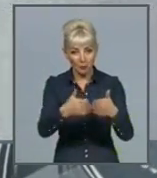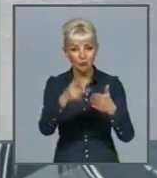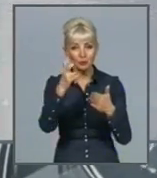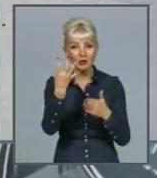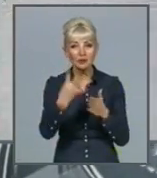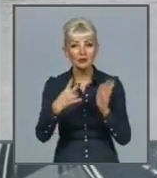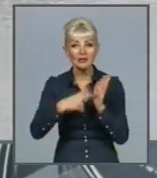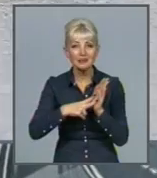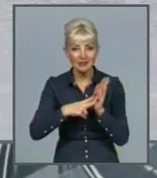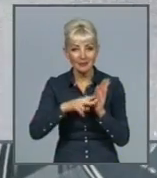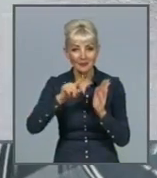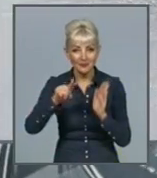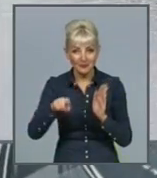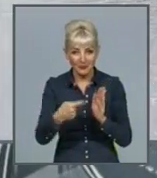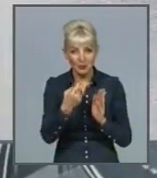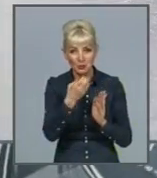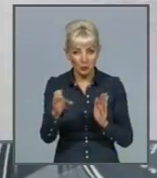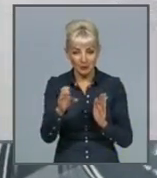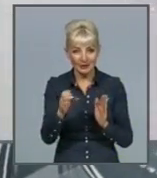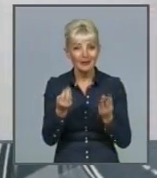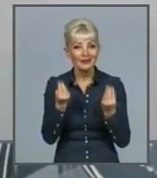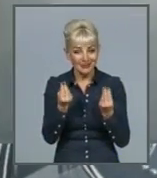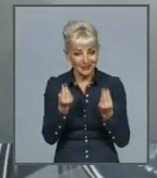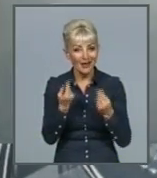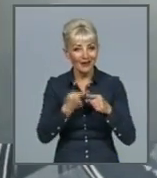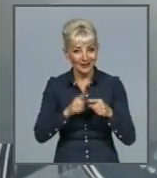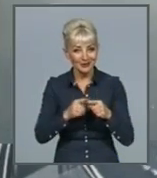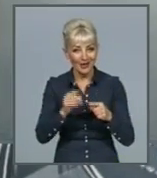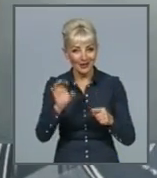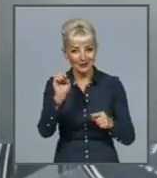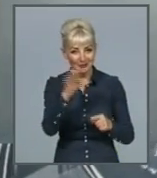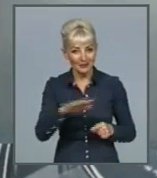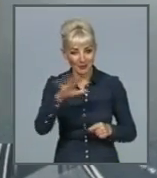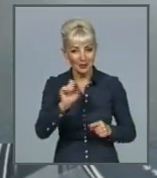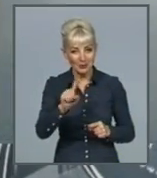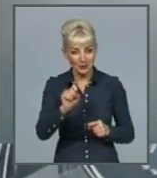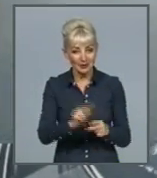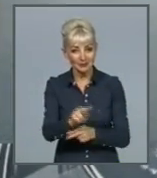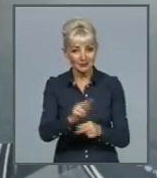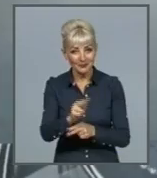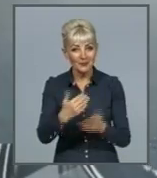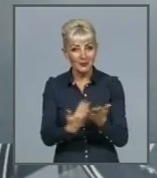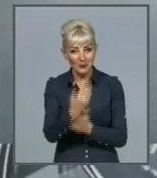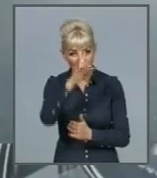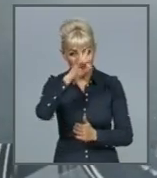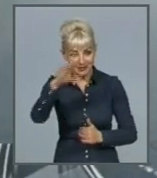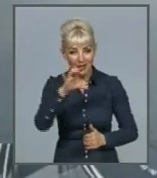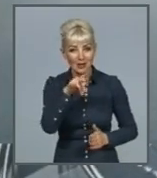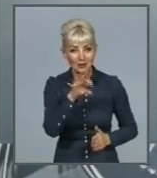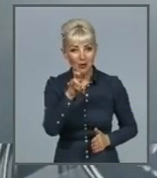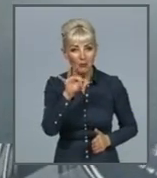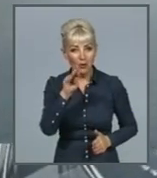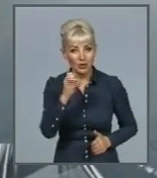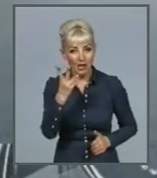секунды. Цена континентального золота. Наставник новоиспеченных спортивных звезд слобожанщины Михаил Гетманцев